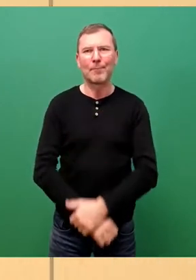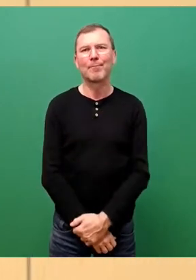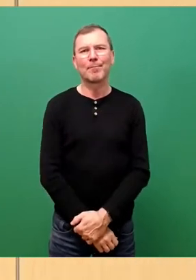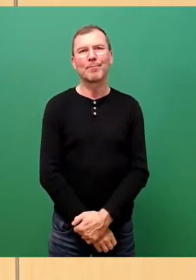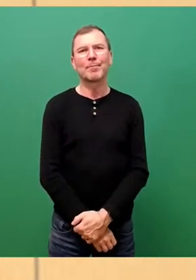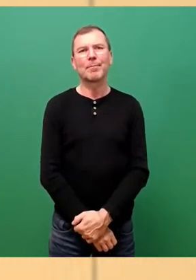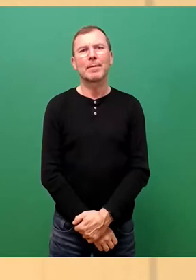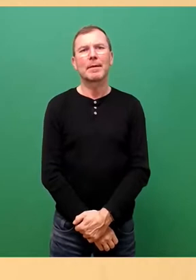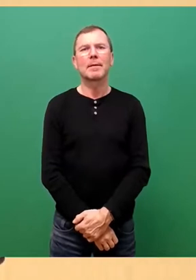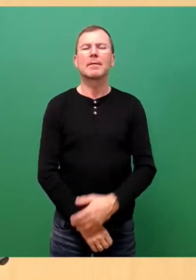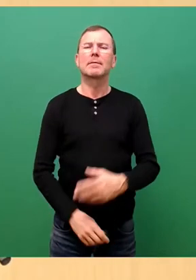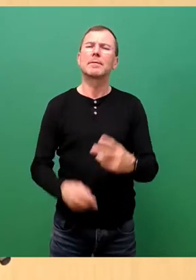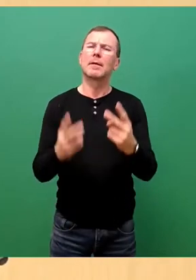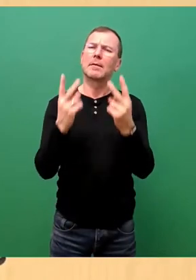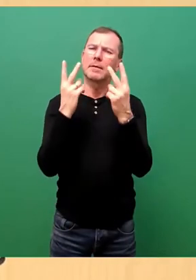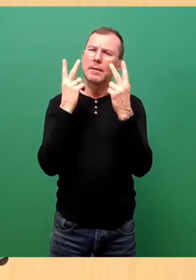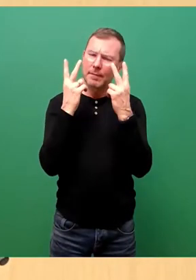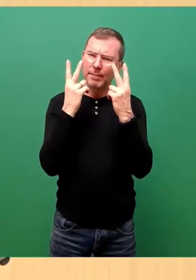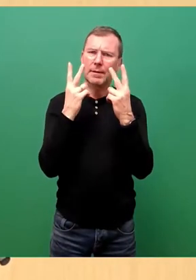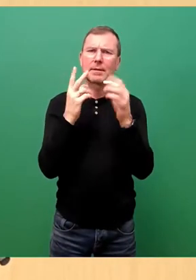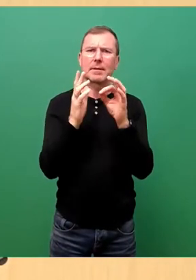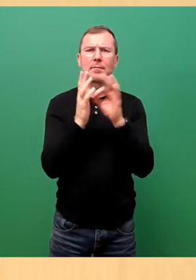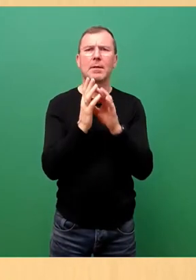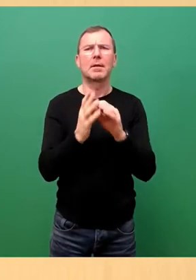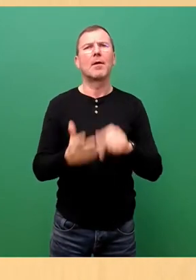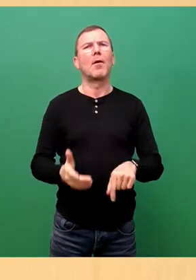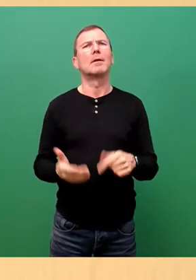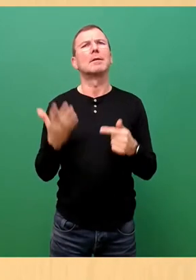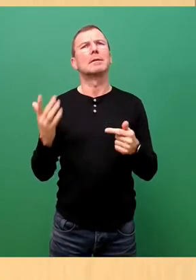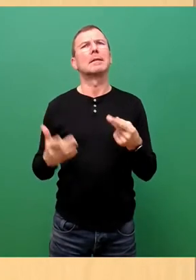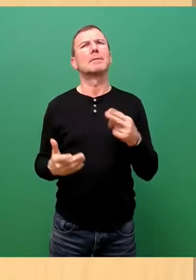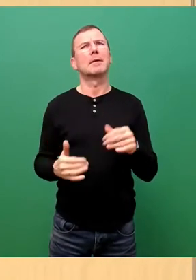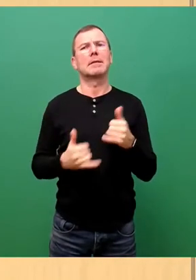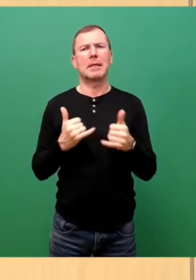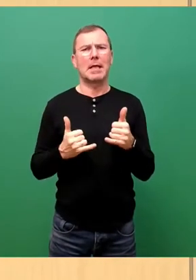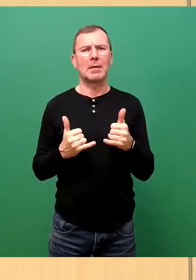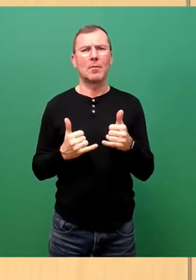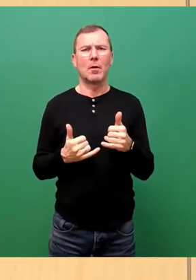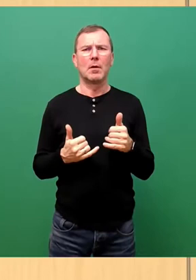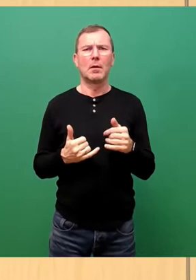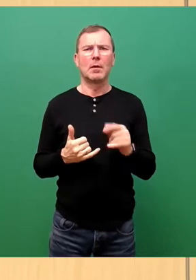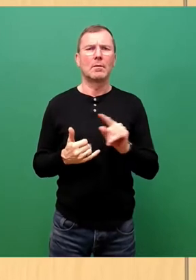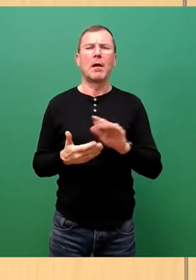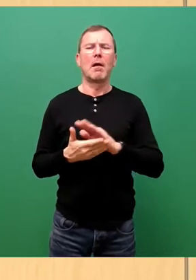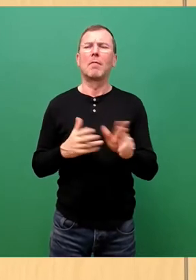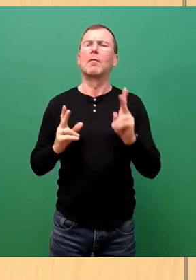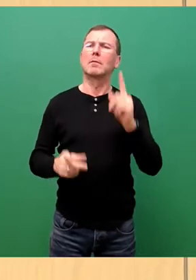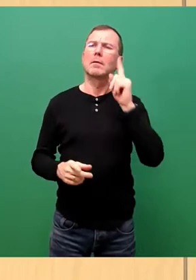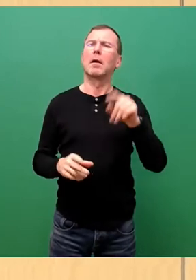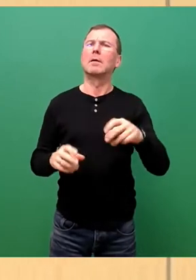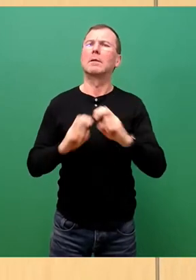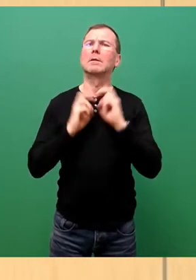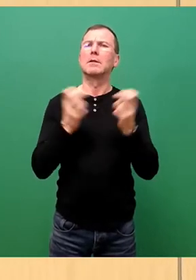Es ist mir ein wichtiges Anliegen, an einem 27. Januar nicht einfach in die Stadtratssitzung einzusteigen